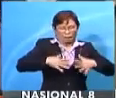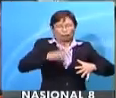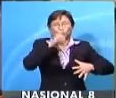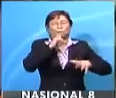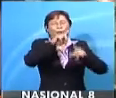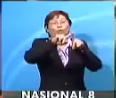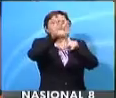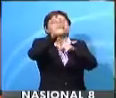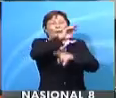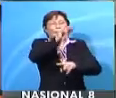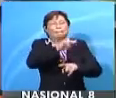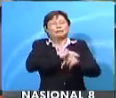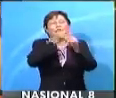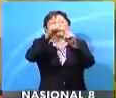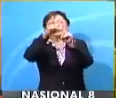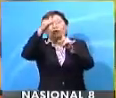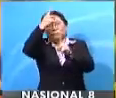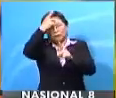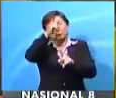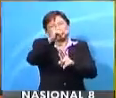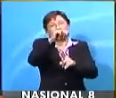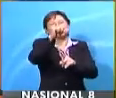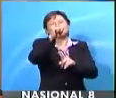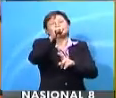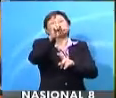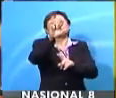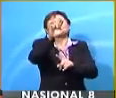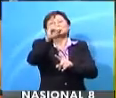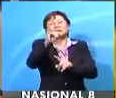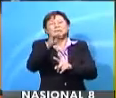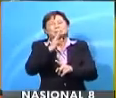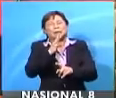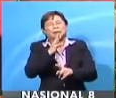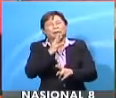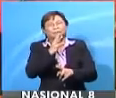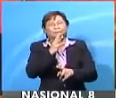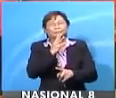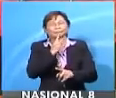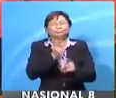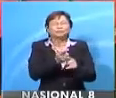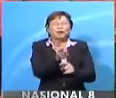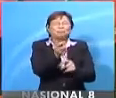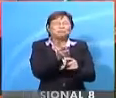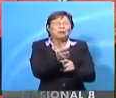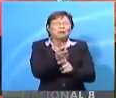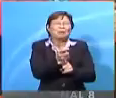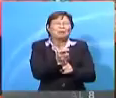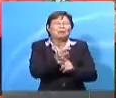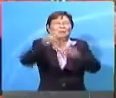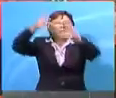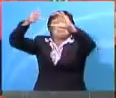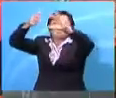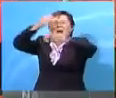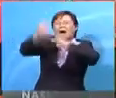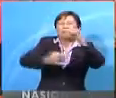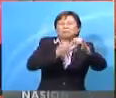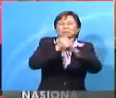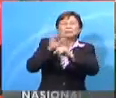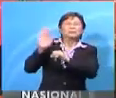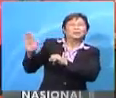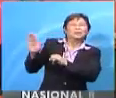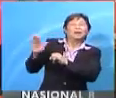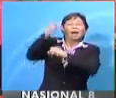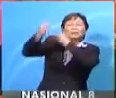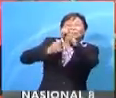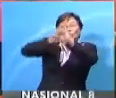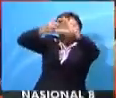Menteri Pelancongan dan Kebudayaan Datuk Seri Muhammad Nazri Aziz secara berseluruh menyifatkan liputan media antarabangsa secara tidak